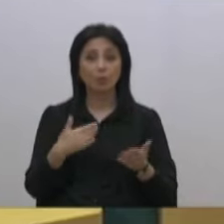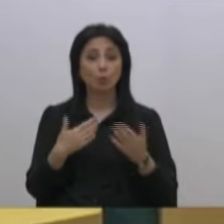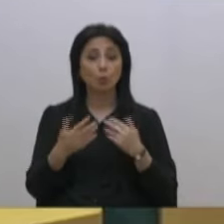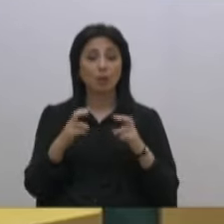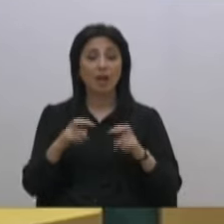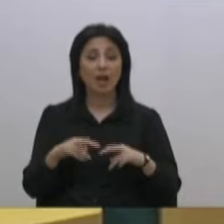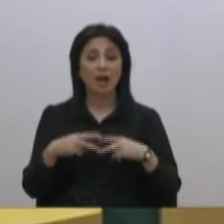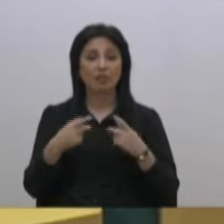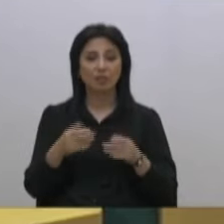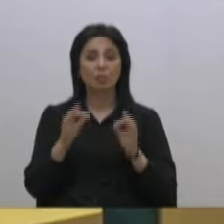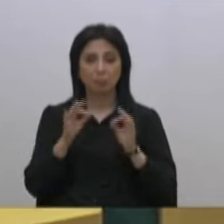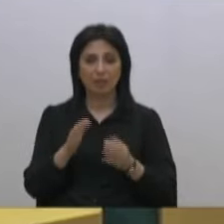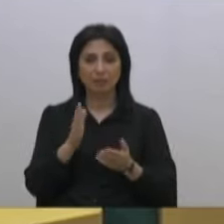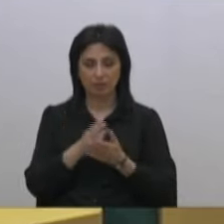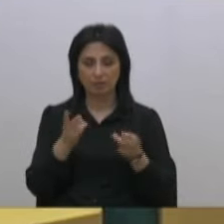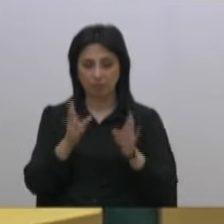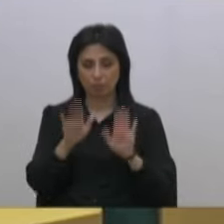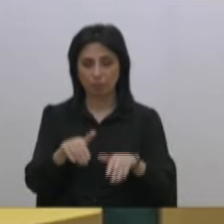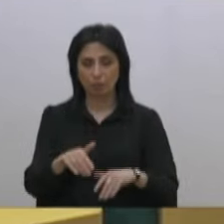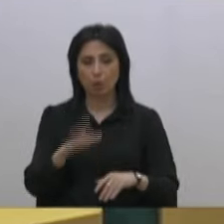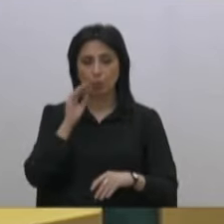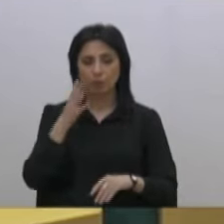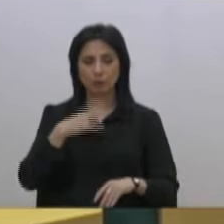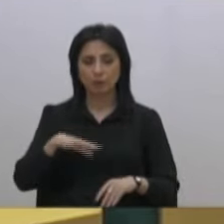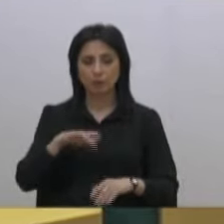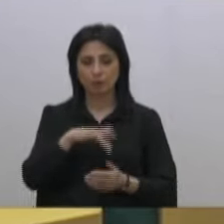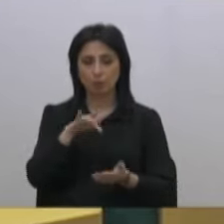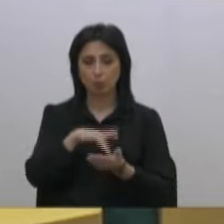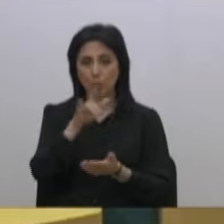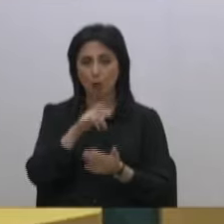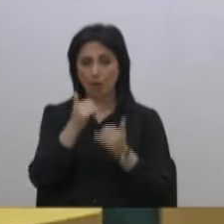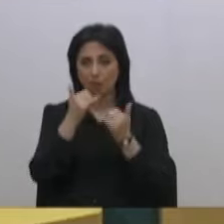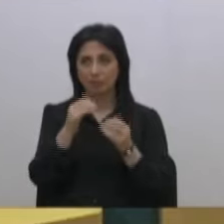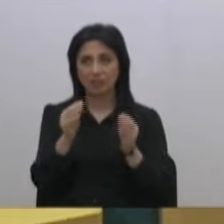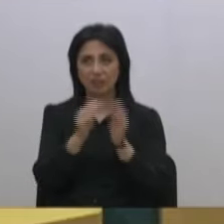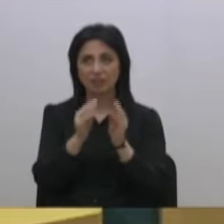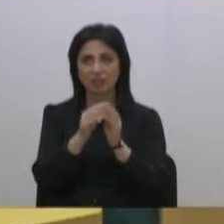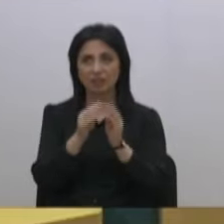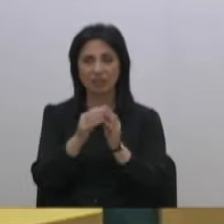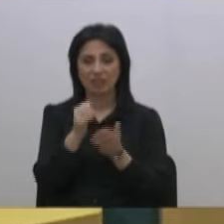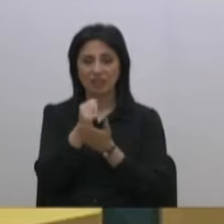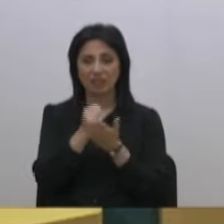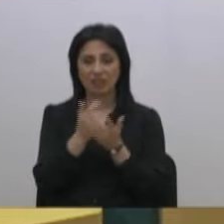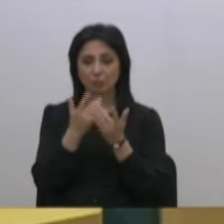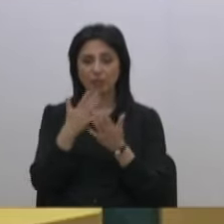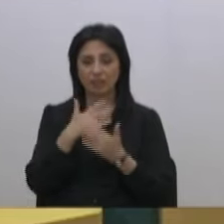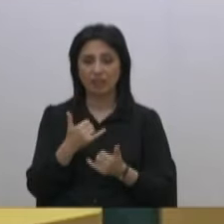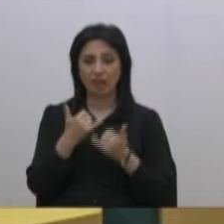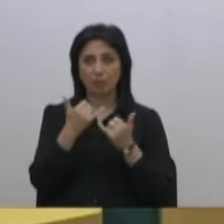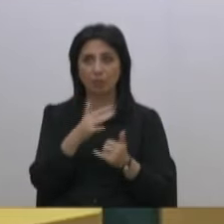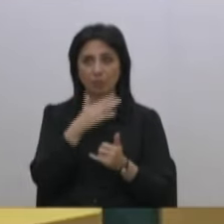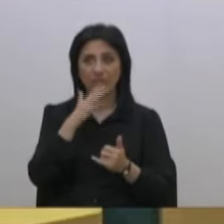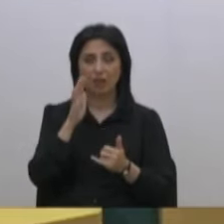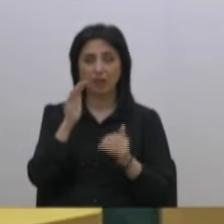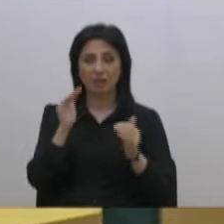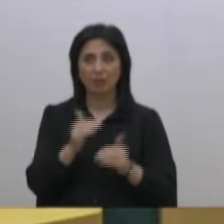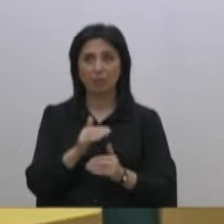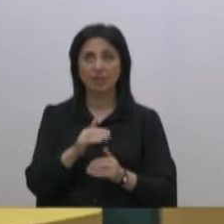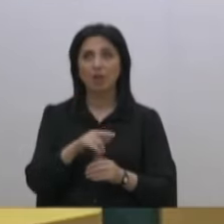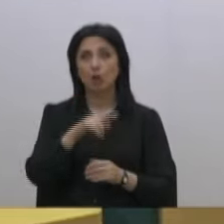ურთიერთობების გადახედვა მართლაც არის საჭირო, როდესაც საქართველოს მოქალაქეებისთვის იგივე ვიზის მოთხოვნის დაკმაყოფილება არის ბევრად ნაკლები,